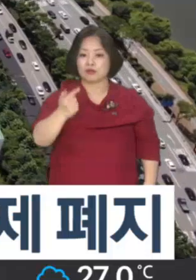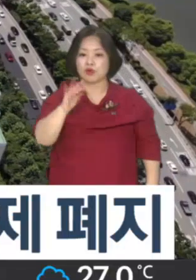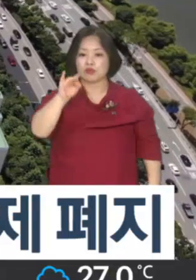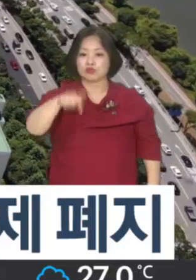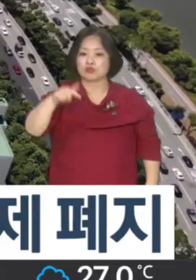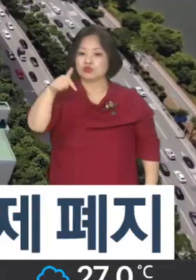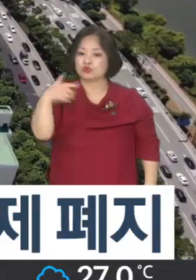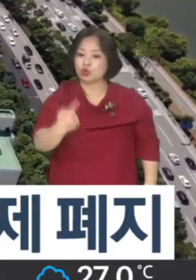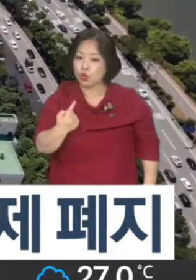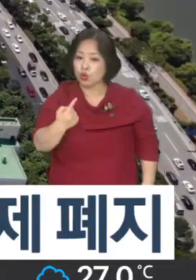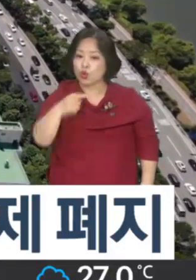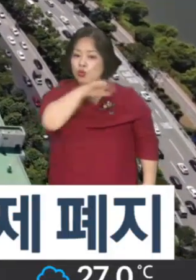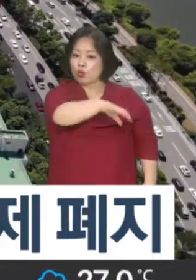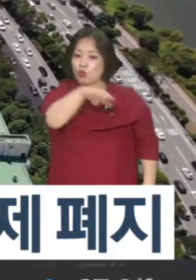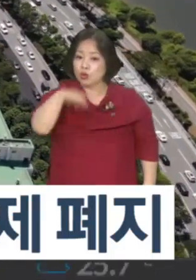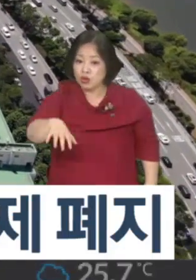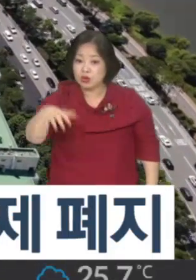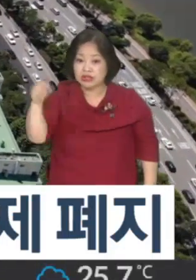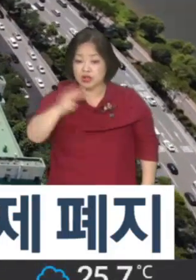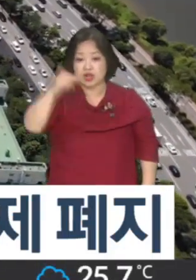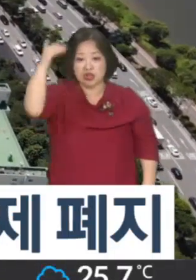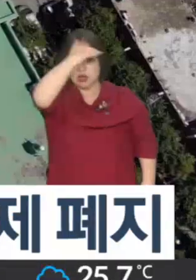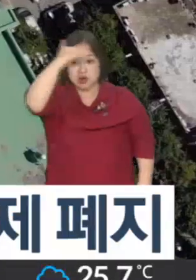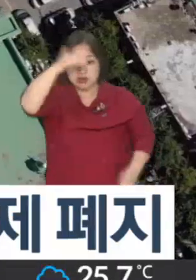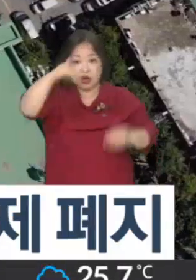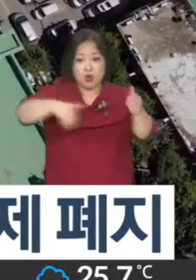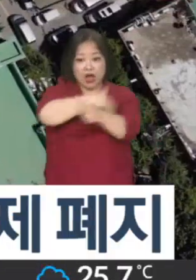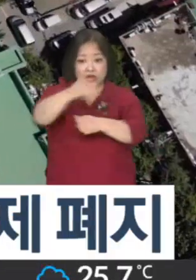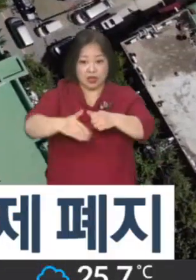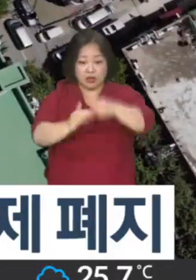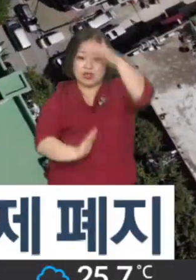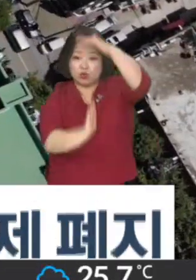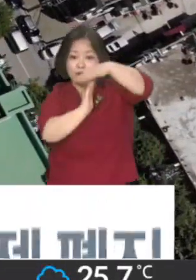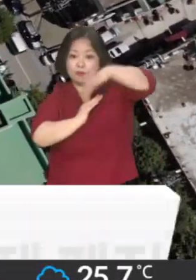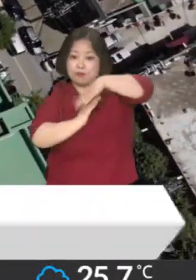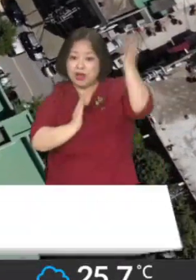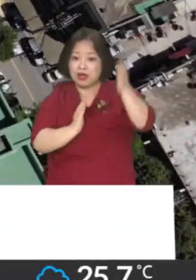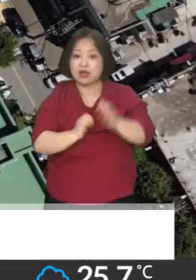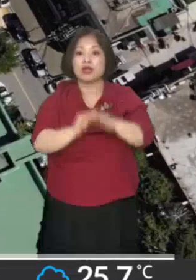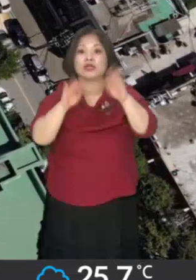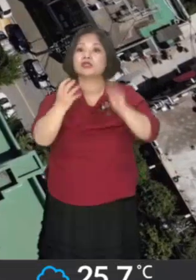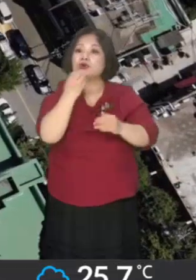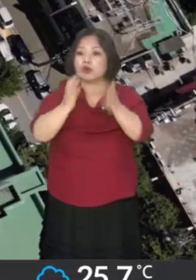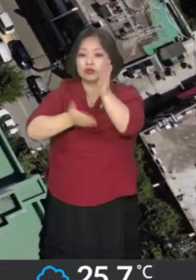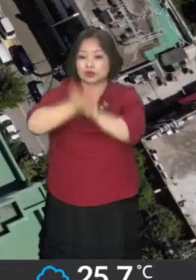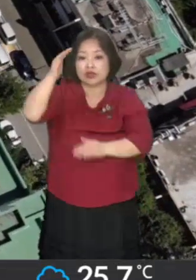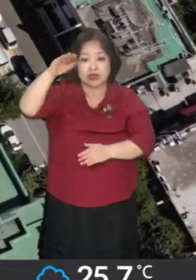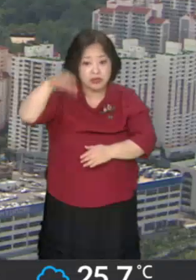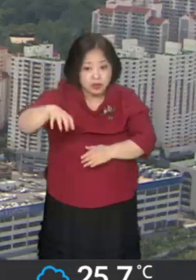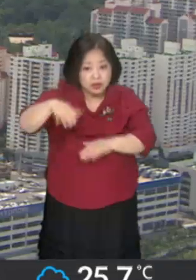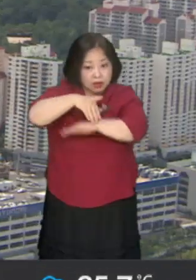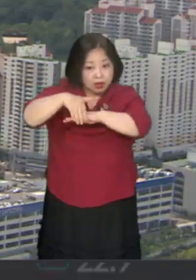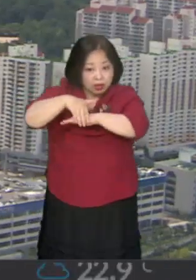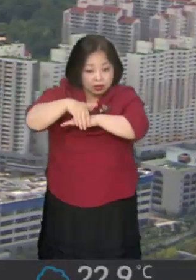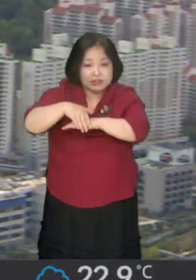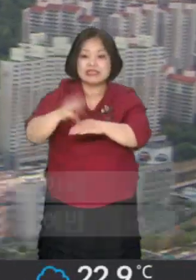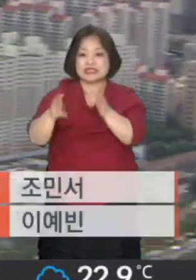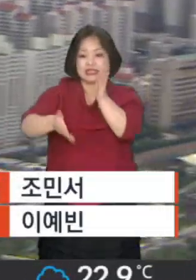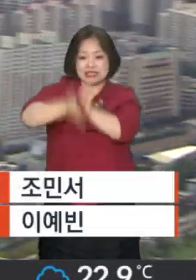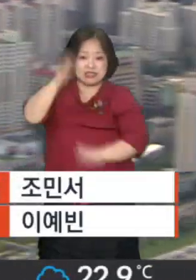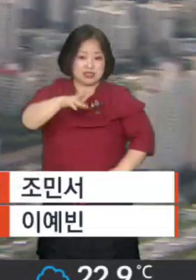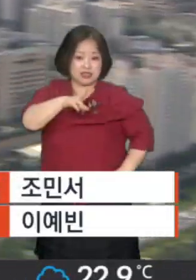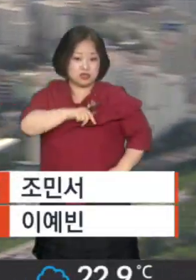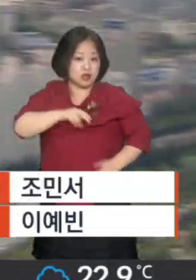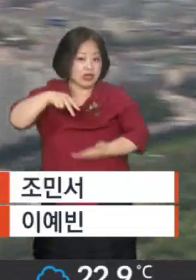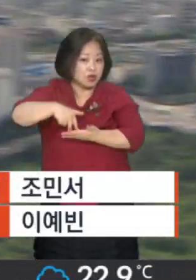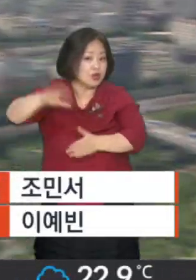제한한 역사문화특화 경관지구 규제도 없앨 방침입니다. 서울시의 새 고도지구 구상안은 시의회 의견